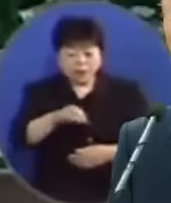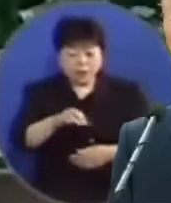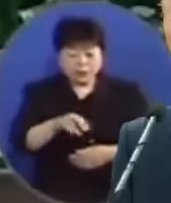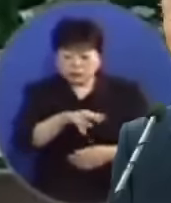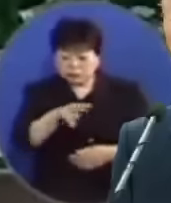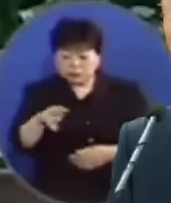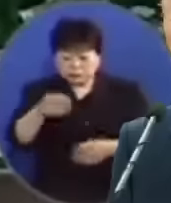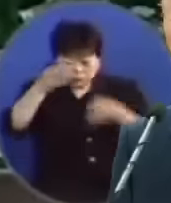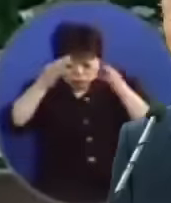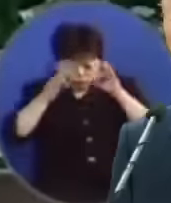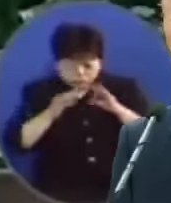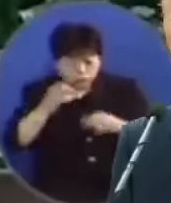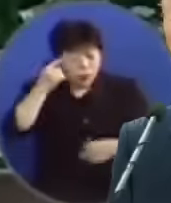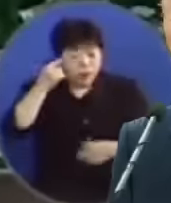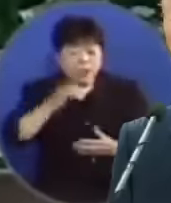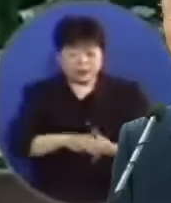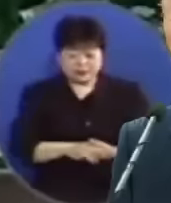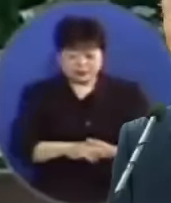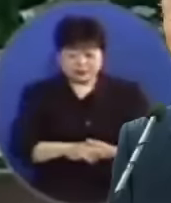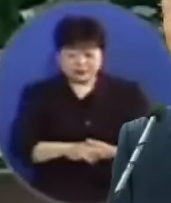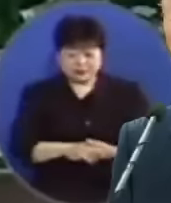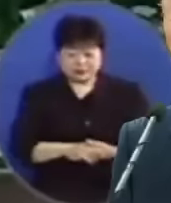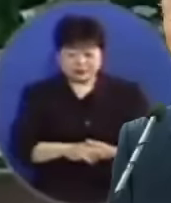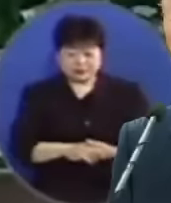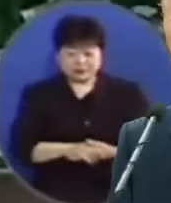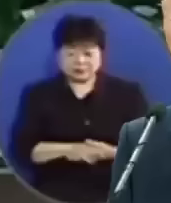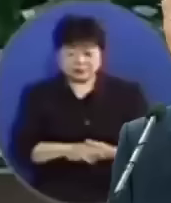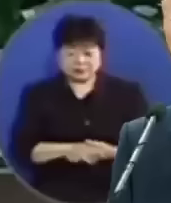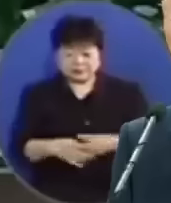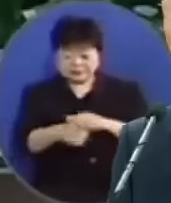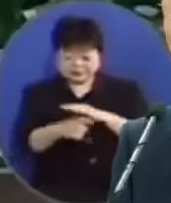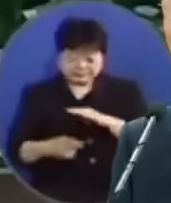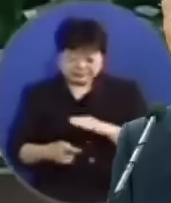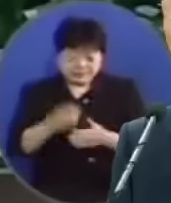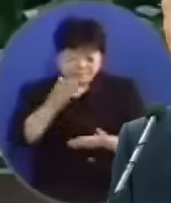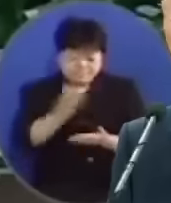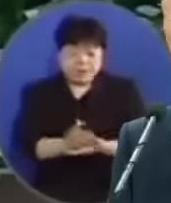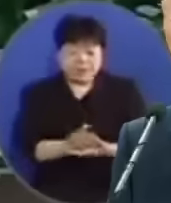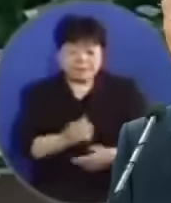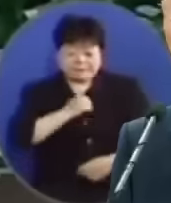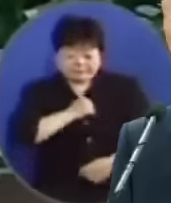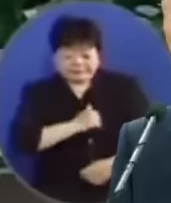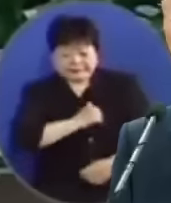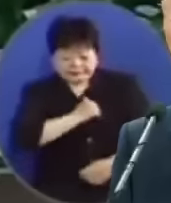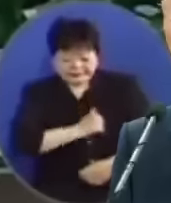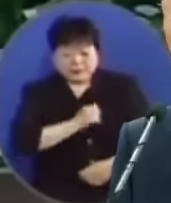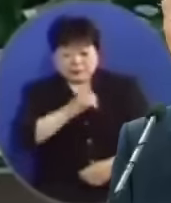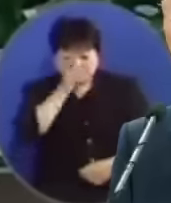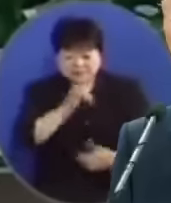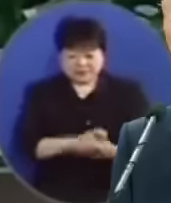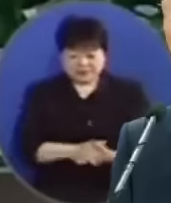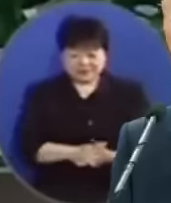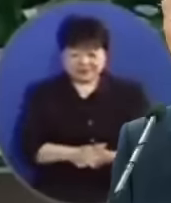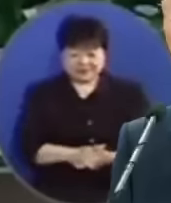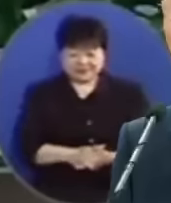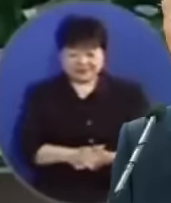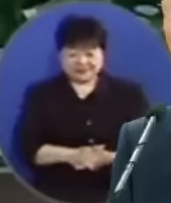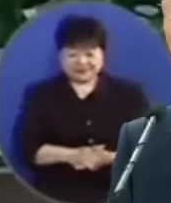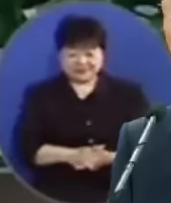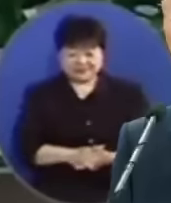들여다보고 땀을 뻘뻘 흘리며 있냐. 내가 안 도둑질을 안 먹으려고 애를 쓰고 있습니다 지금.